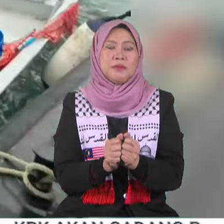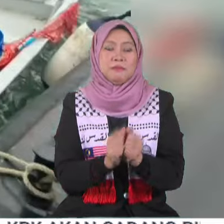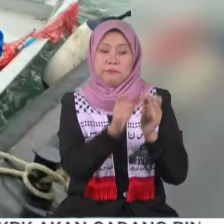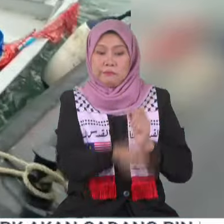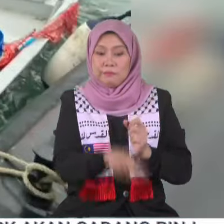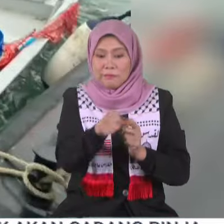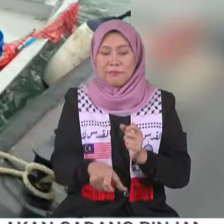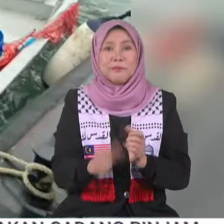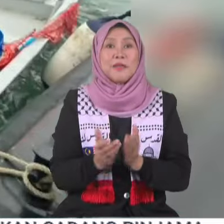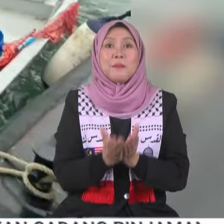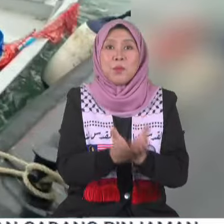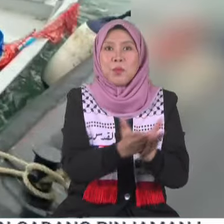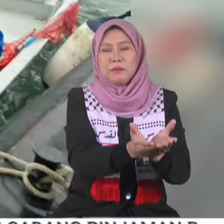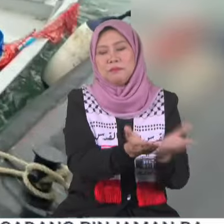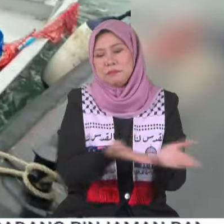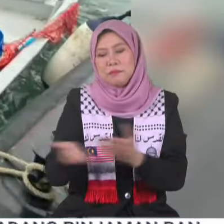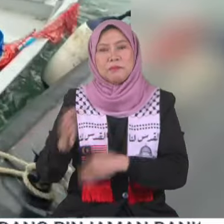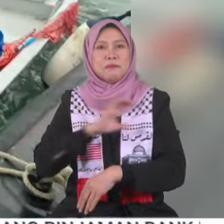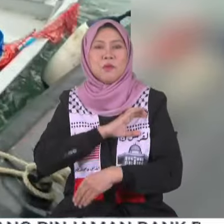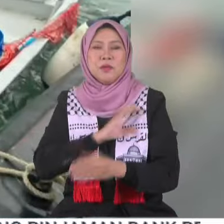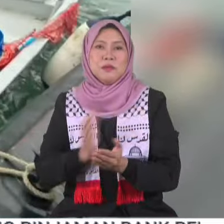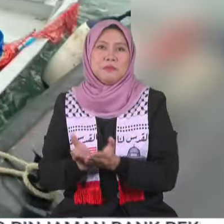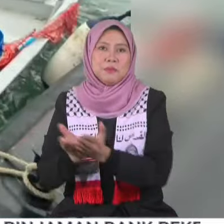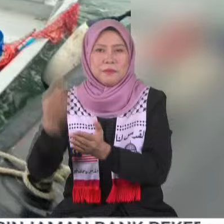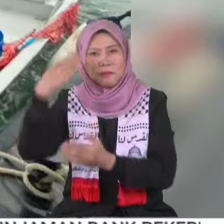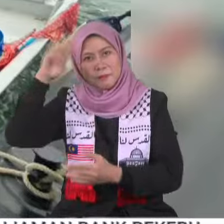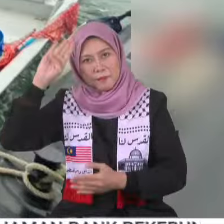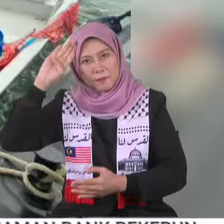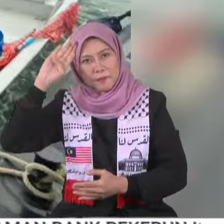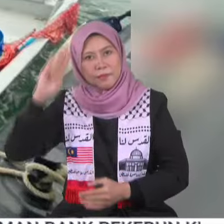ke jeti operasi Zon Maritim Kuala Perlis.